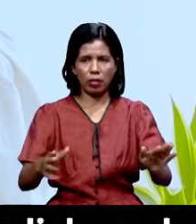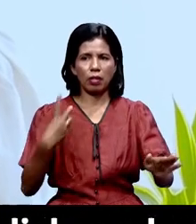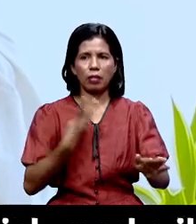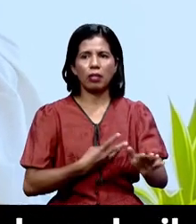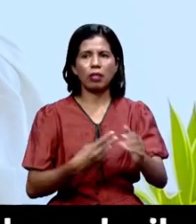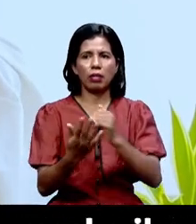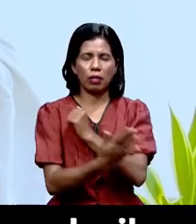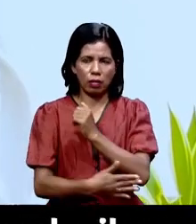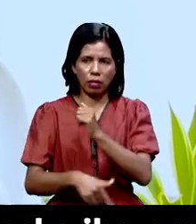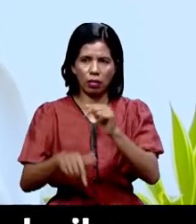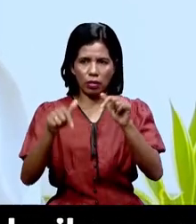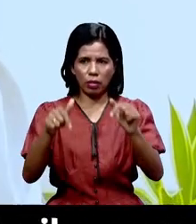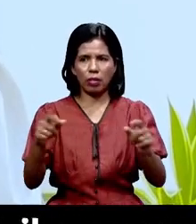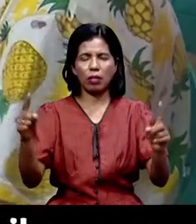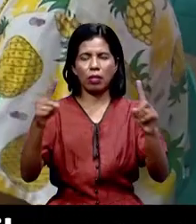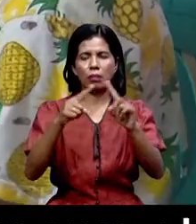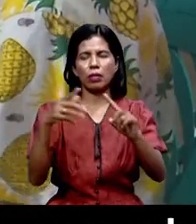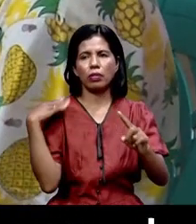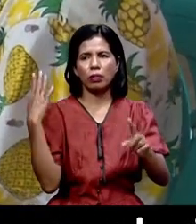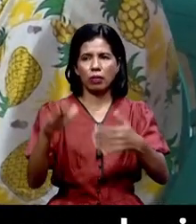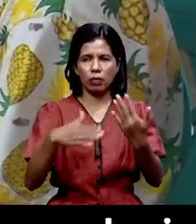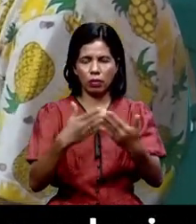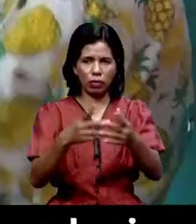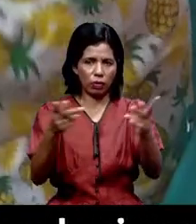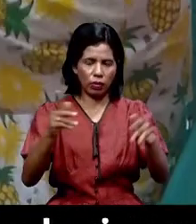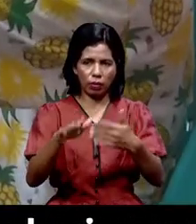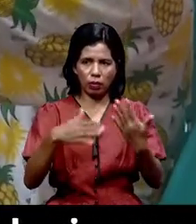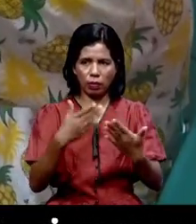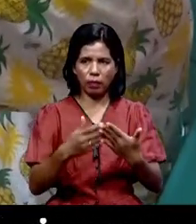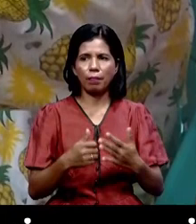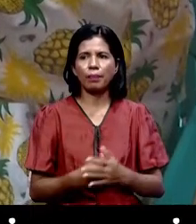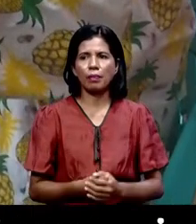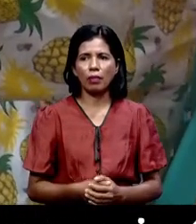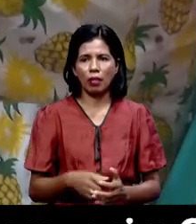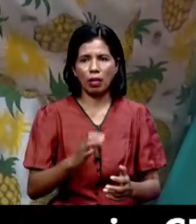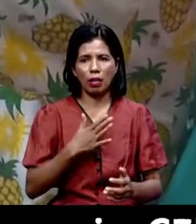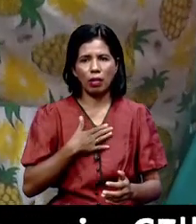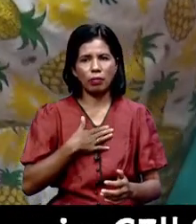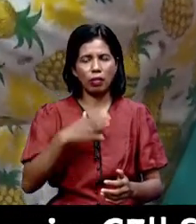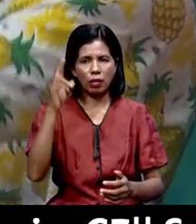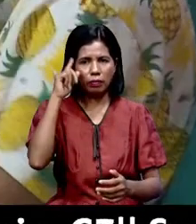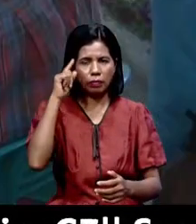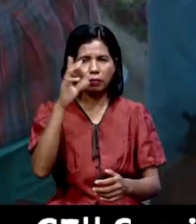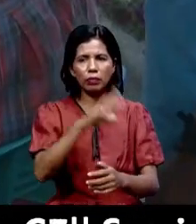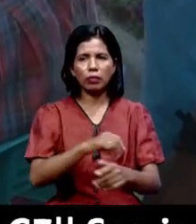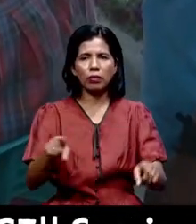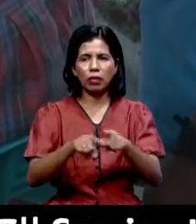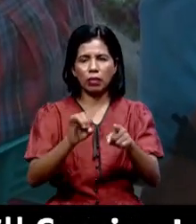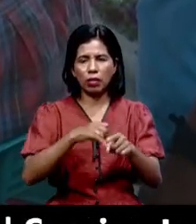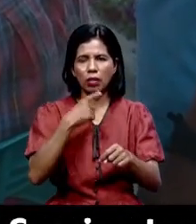itenia nasang, liliu, ba zoben sira iha fatfating how to. Honi hanueng, hanesa kohing how dihang,